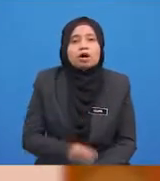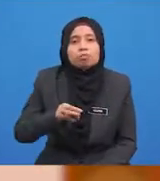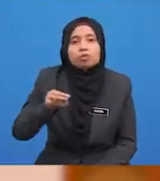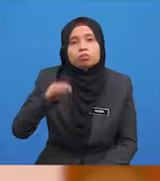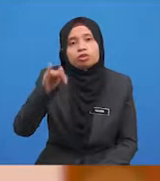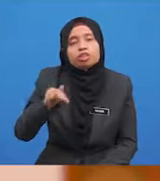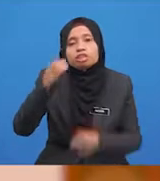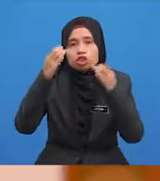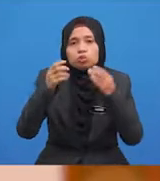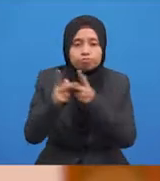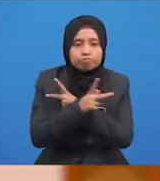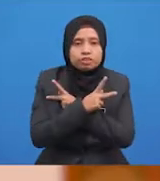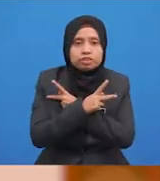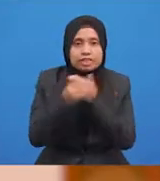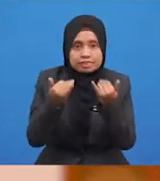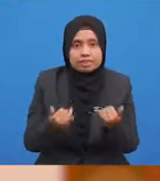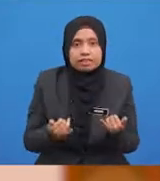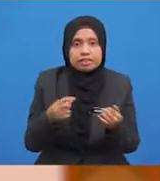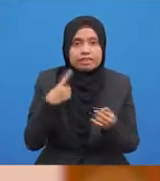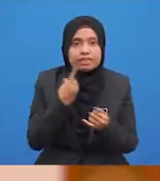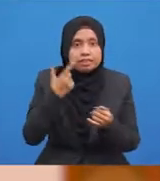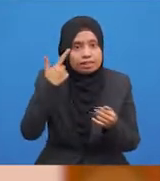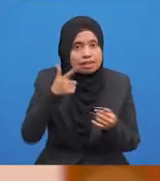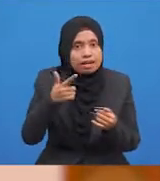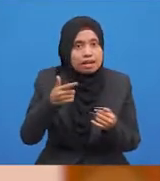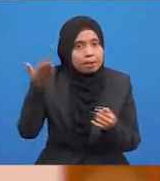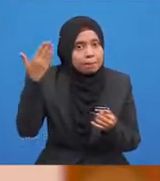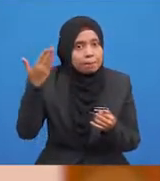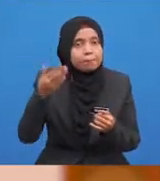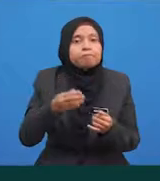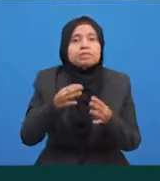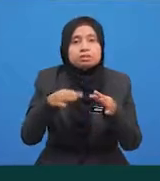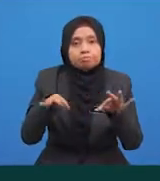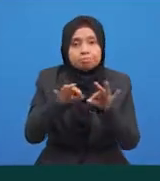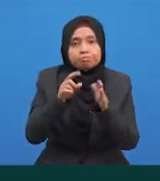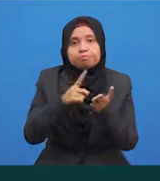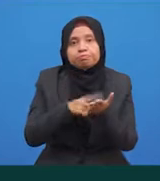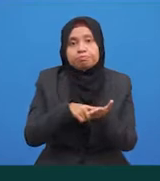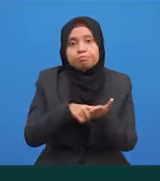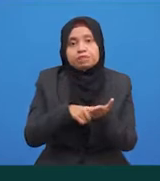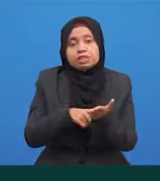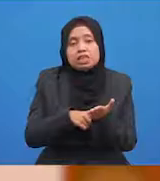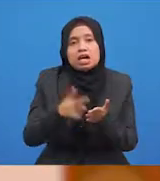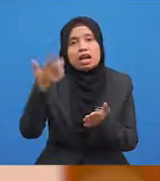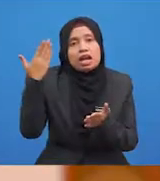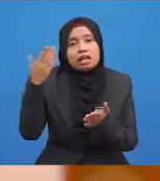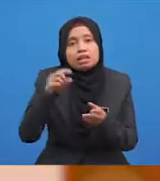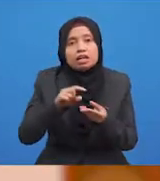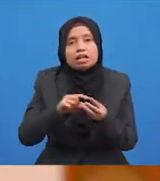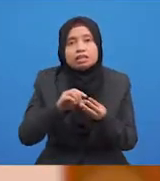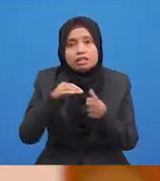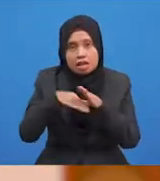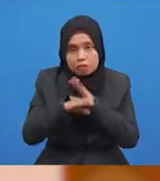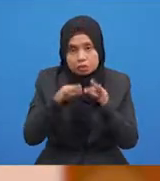Murid-murid yang cikgu kasihi, sekarang kita lihat pula latar dalam cerpen ini. Latar yang akan murid-murid pelajari